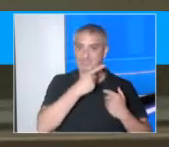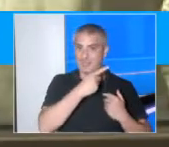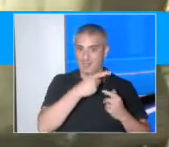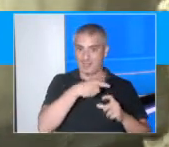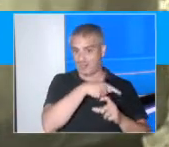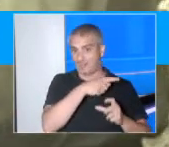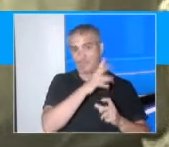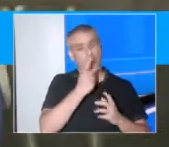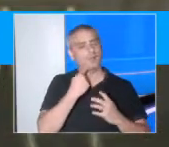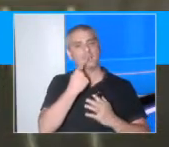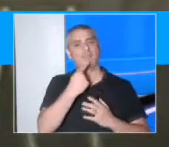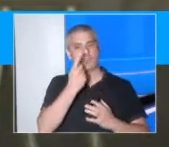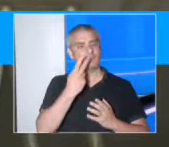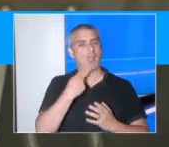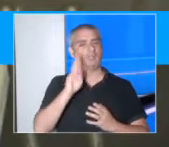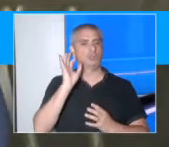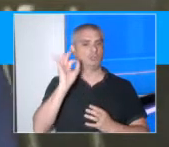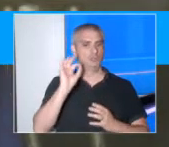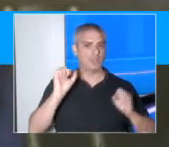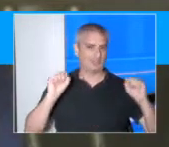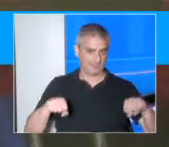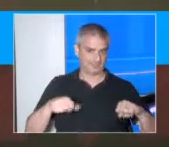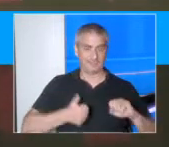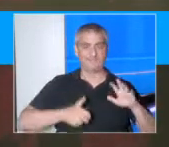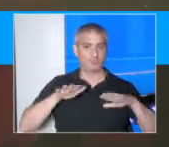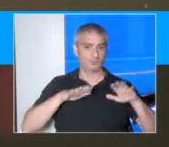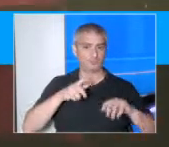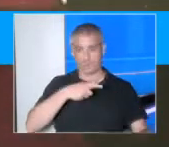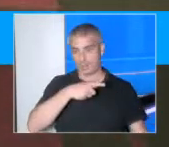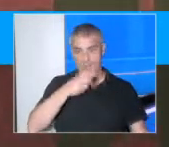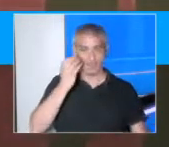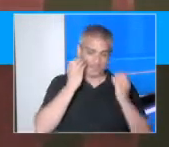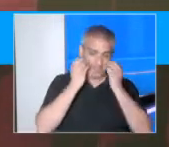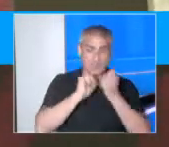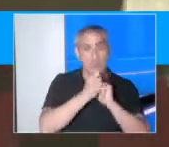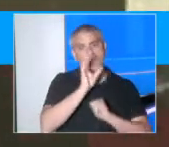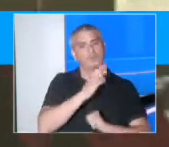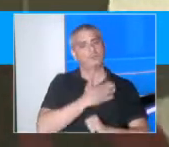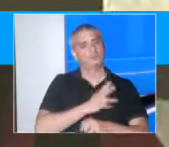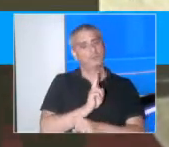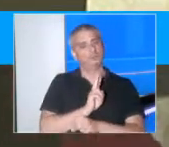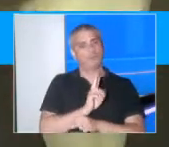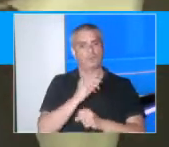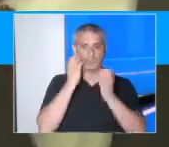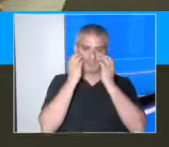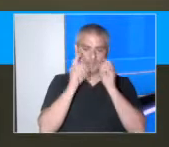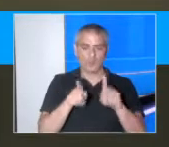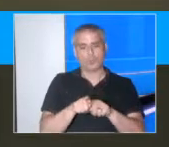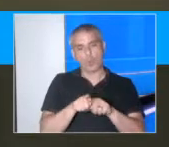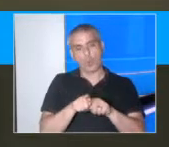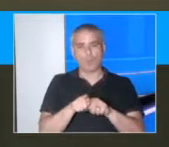לתקשורת, לא תדרוכים, יותר נכון, הצהרות של הנשיא ושל ראש הממשלה בנט, או שבכל זאת הוא רוצה לשמר עם נפתלי בנט